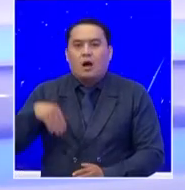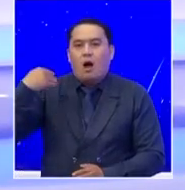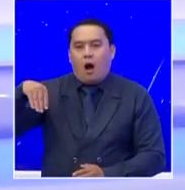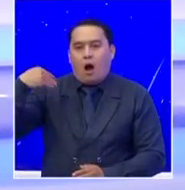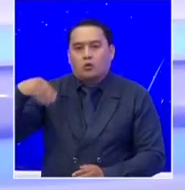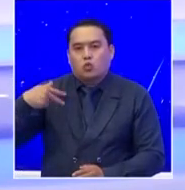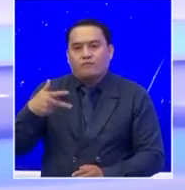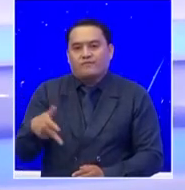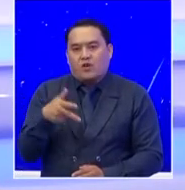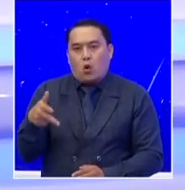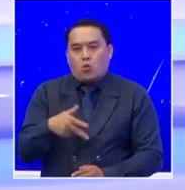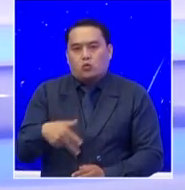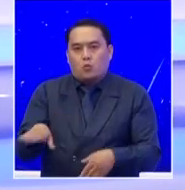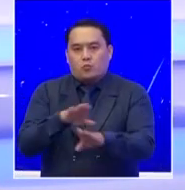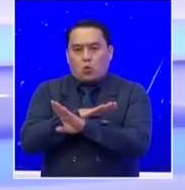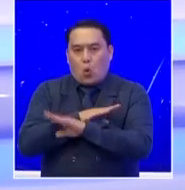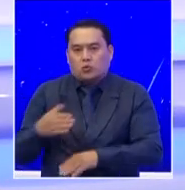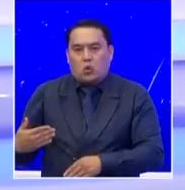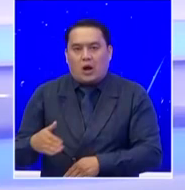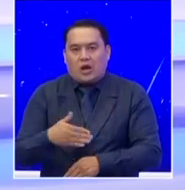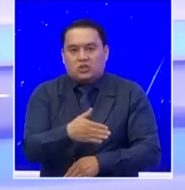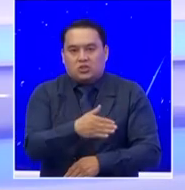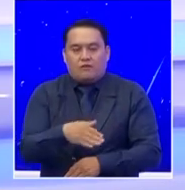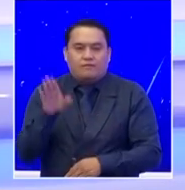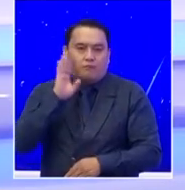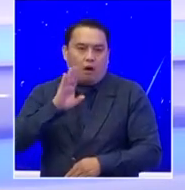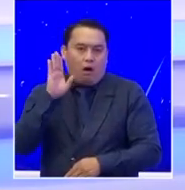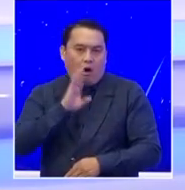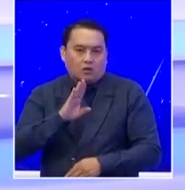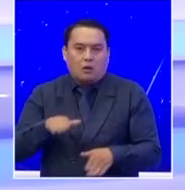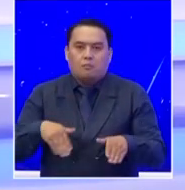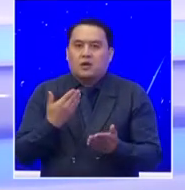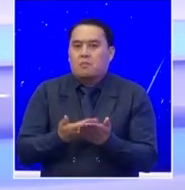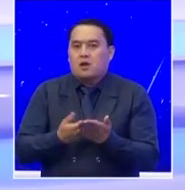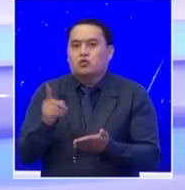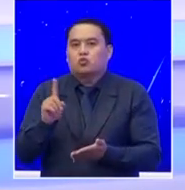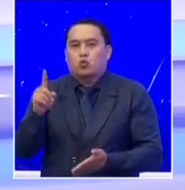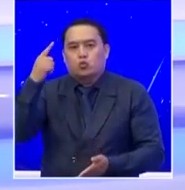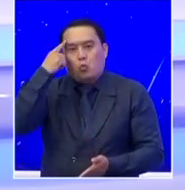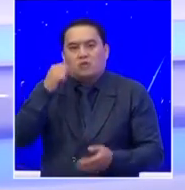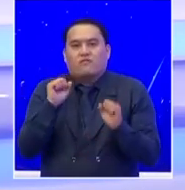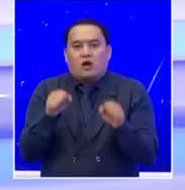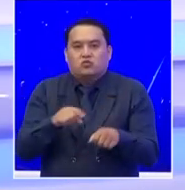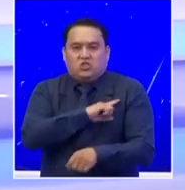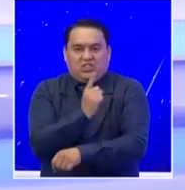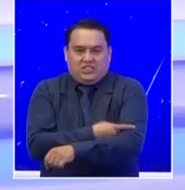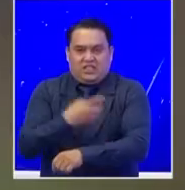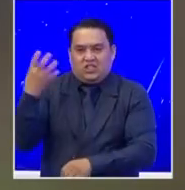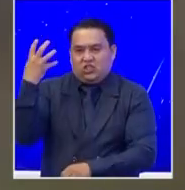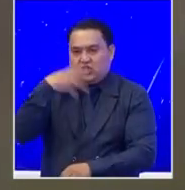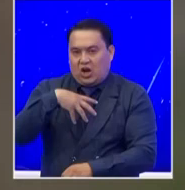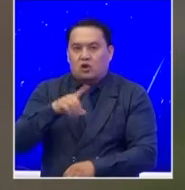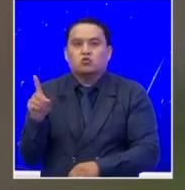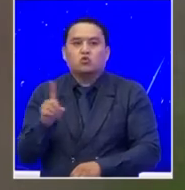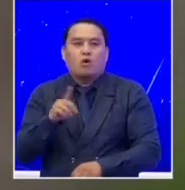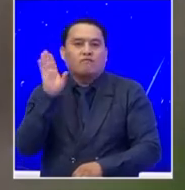Актюбинцы сняли на видео мертвую рыбу в Каргалинском водохранилище. Комментаторы предполагают, что мор произошел из-за сильной жары и из-за того,